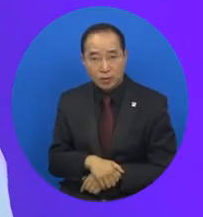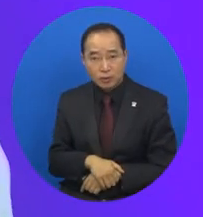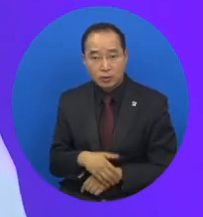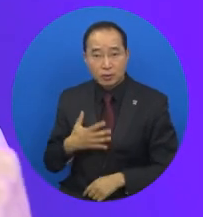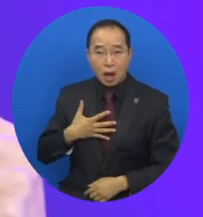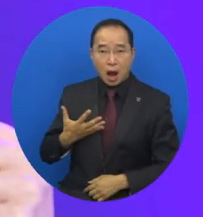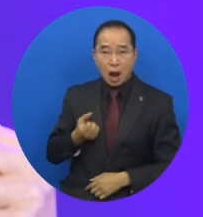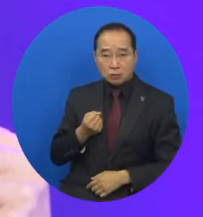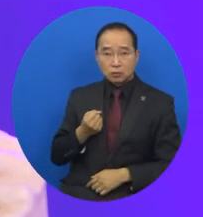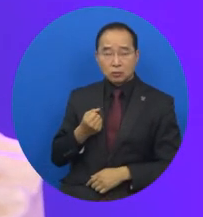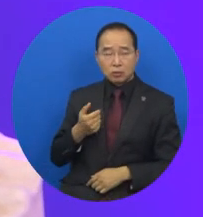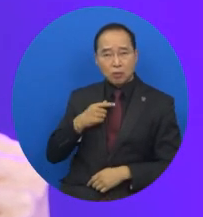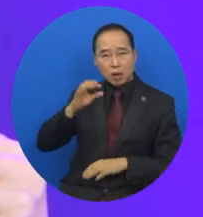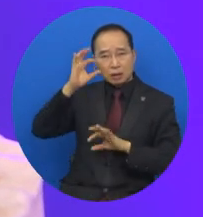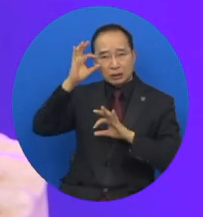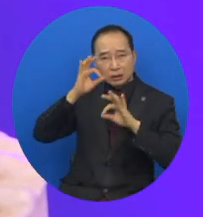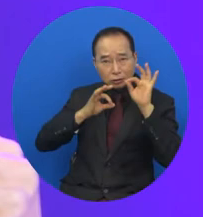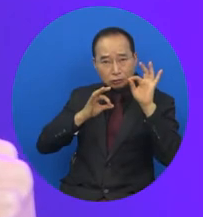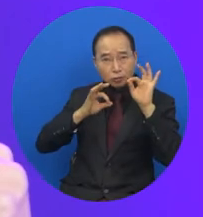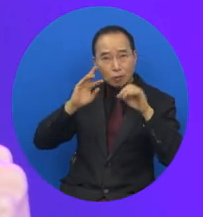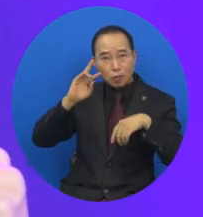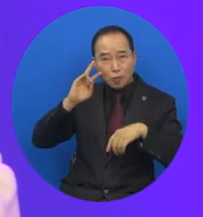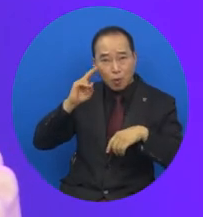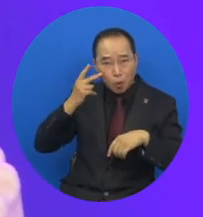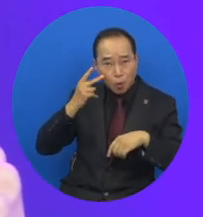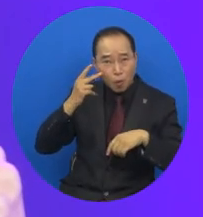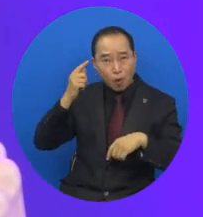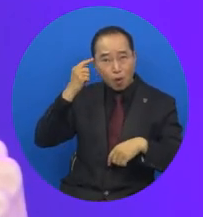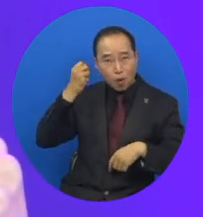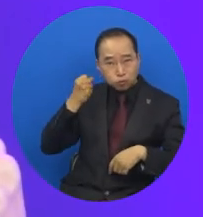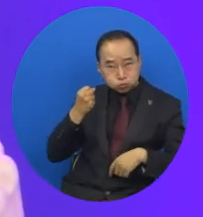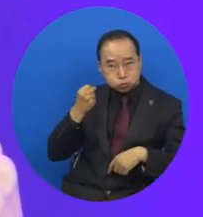제가 가지고 있던 그 오류들의